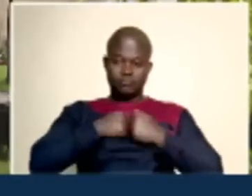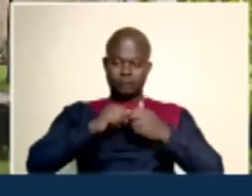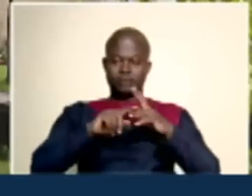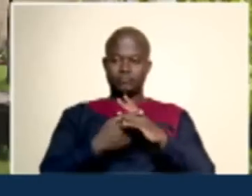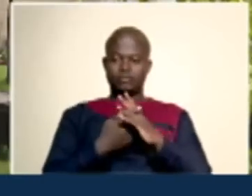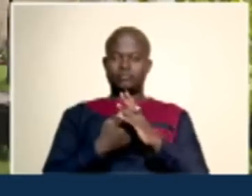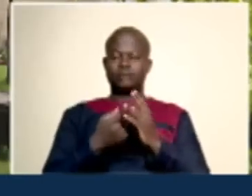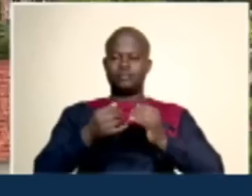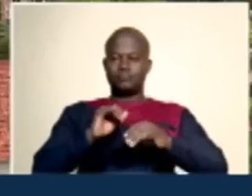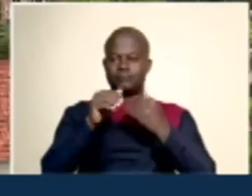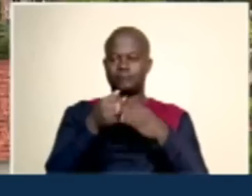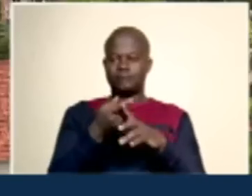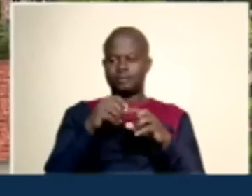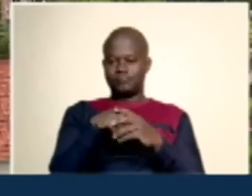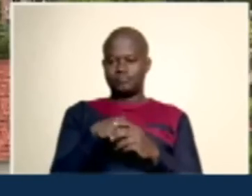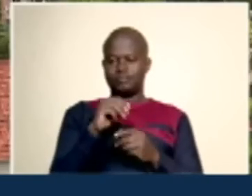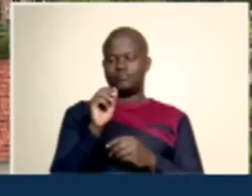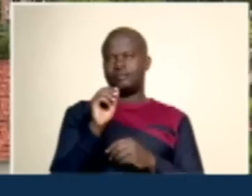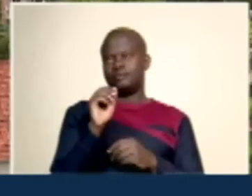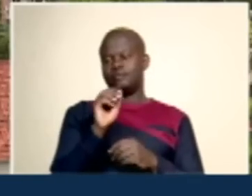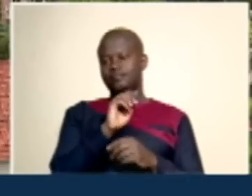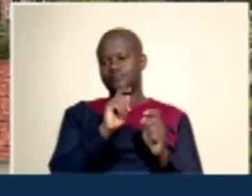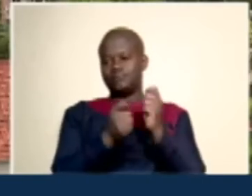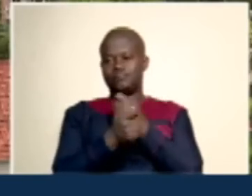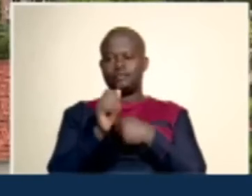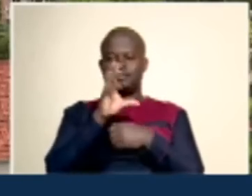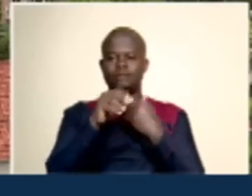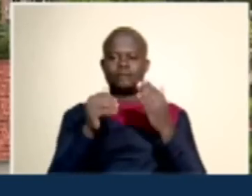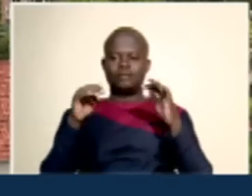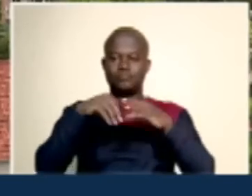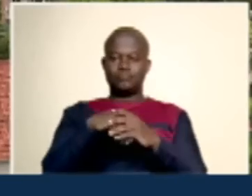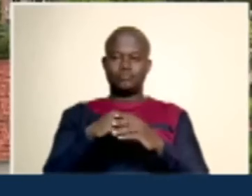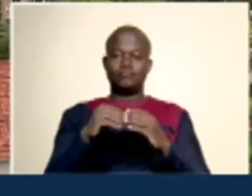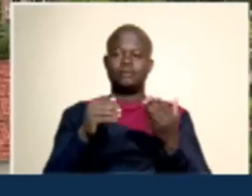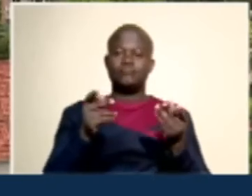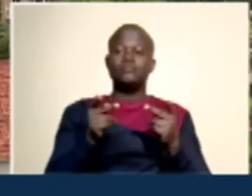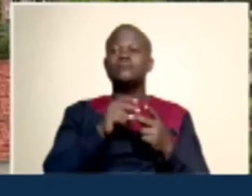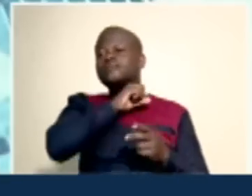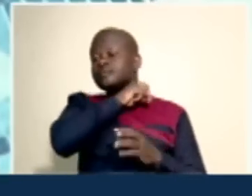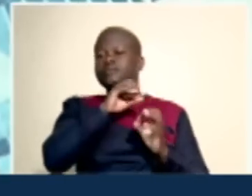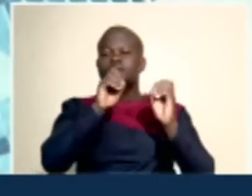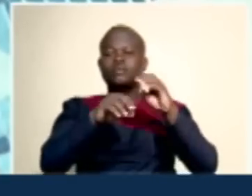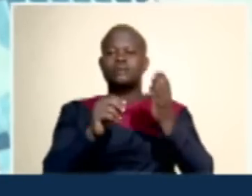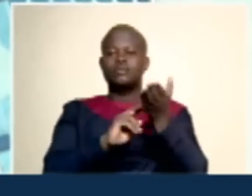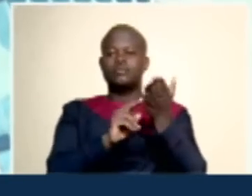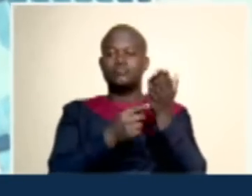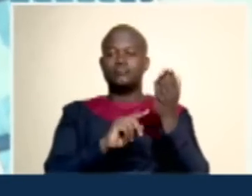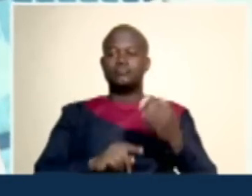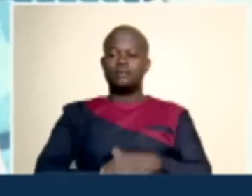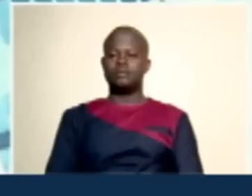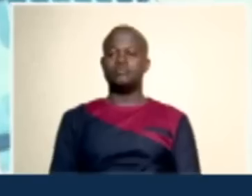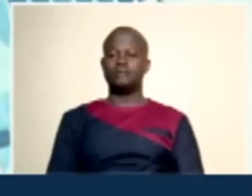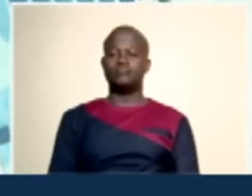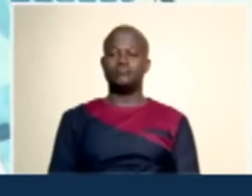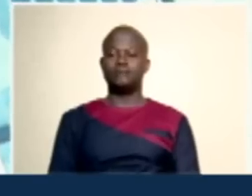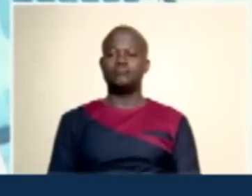gushyira mu bikorwa biturutse muri Transform Africa Summit irimo n'ibi moteri bikoresha ikoranabuhanga We've done a project called Smart Waste